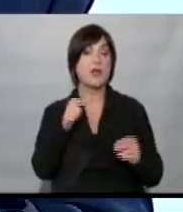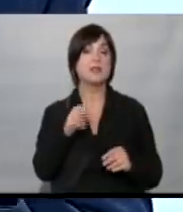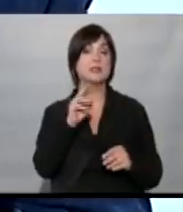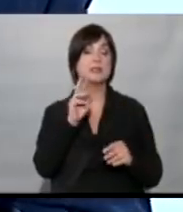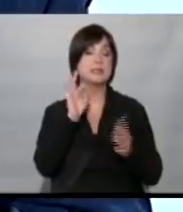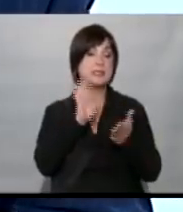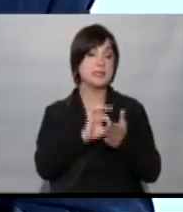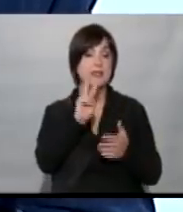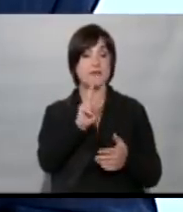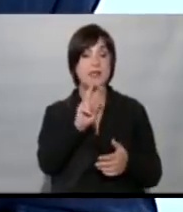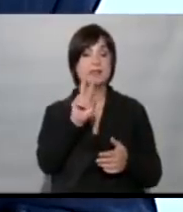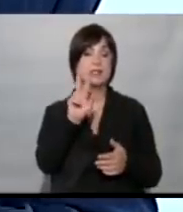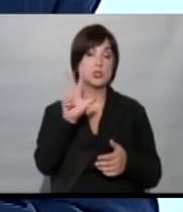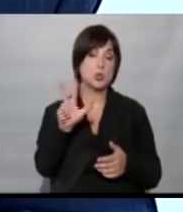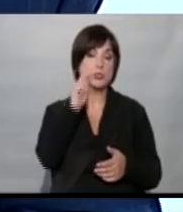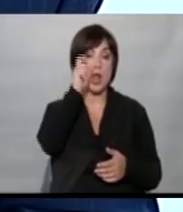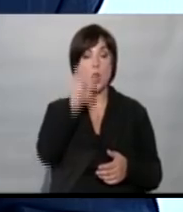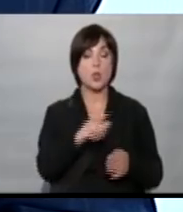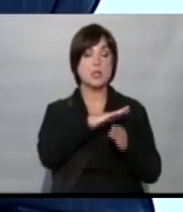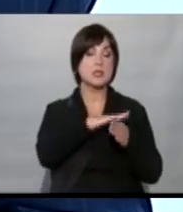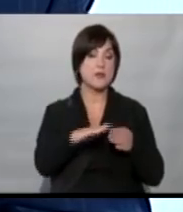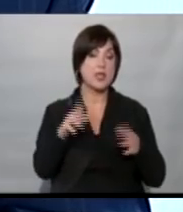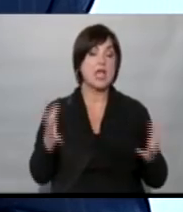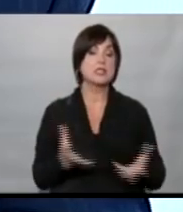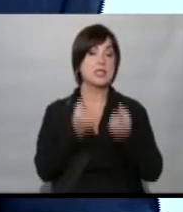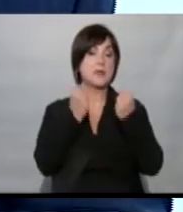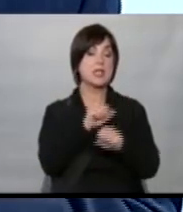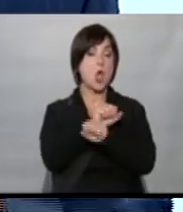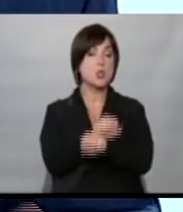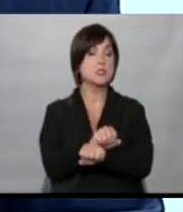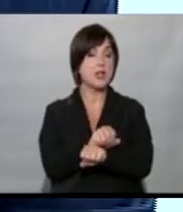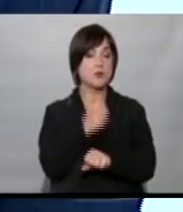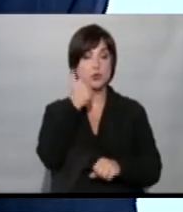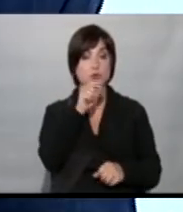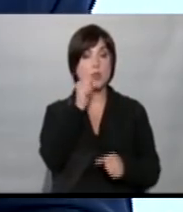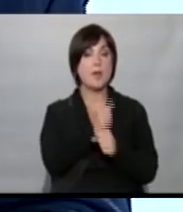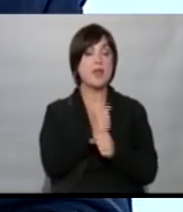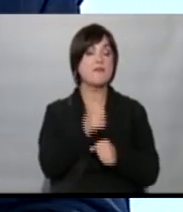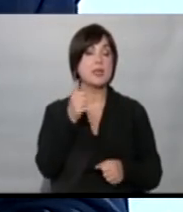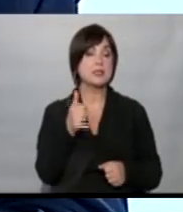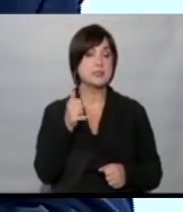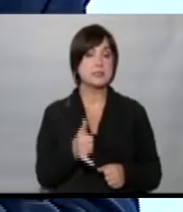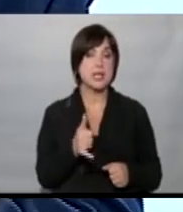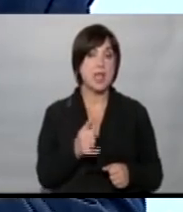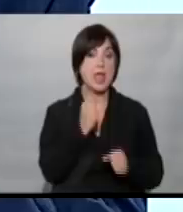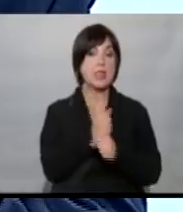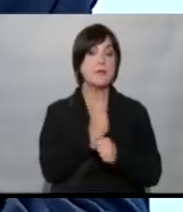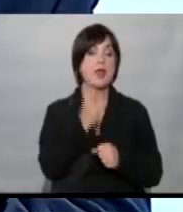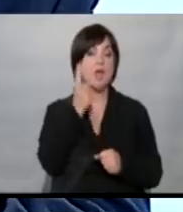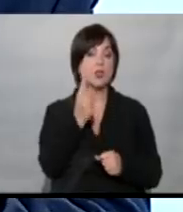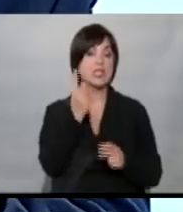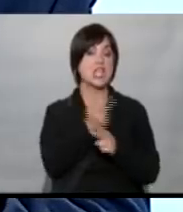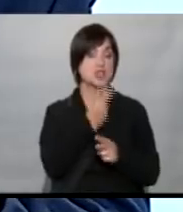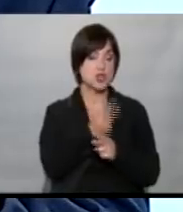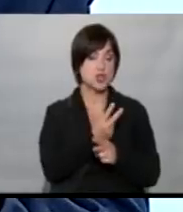20 или 3 луѓе да се амнестират и да се спасат од затвор. И што направивме сега? Направивме од една